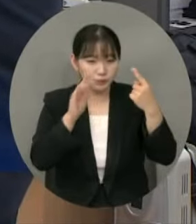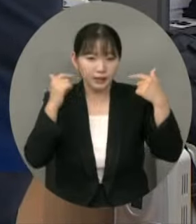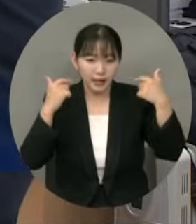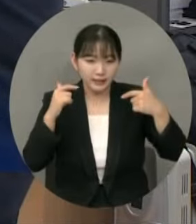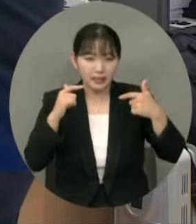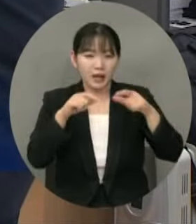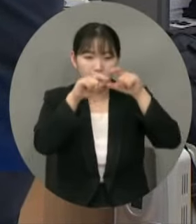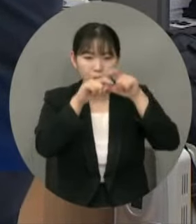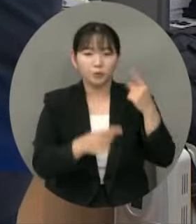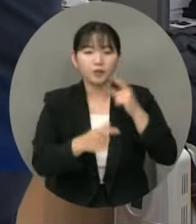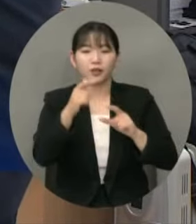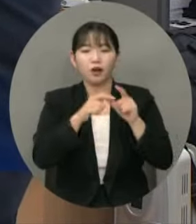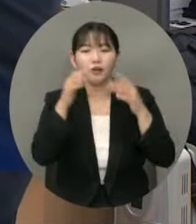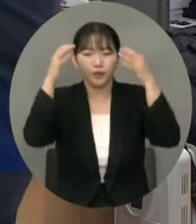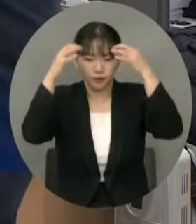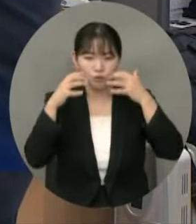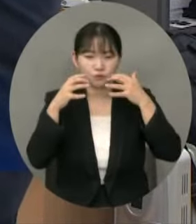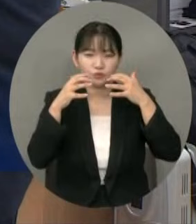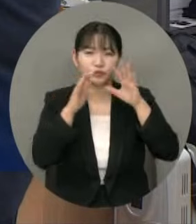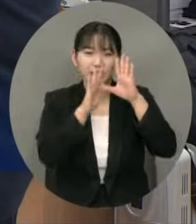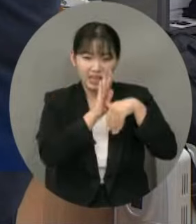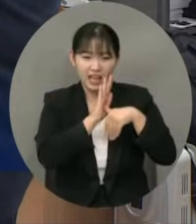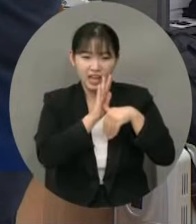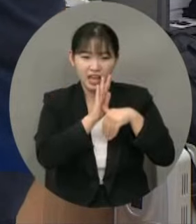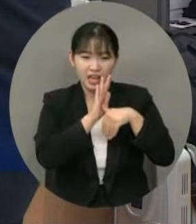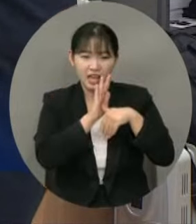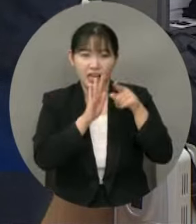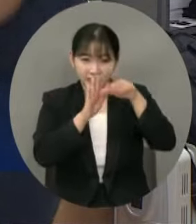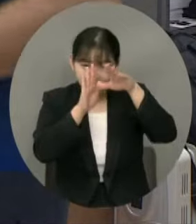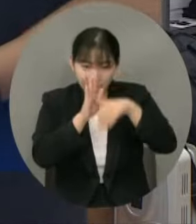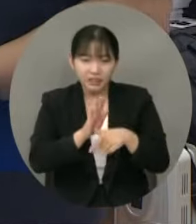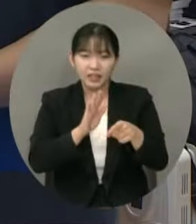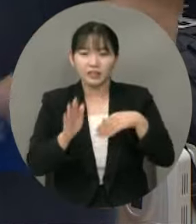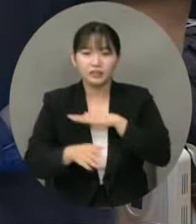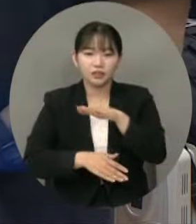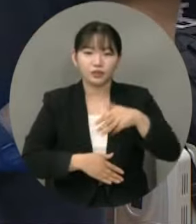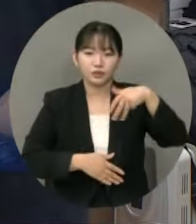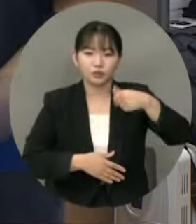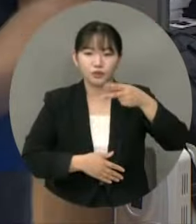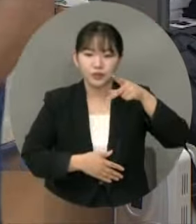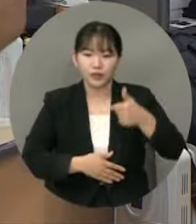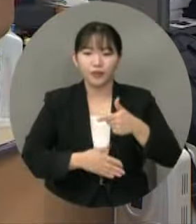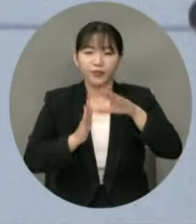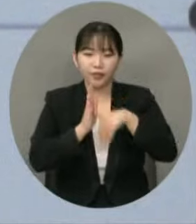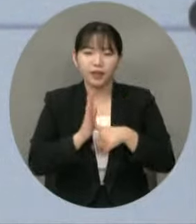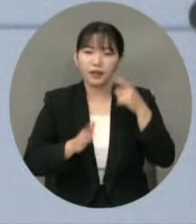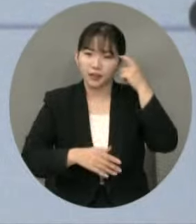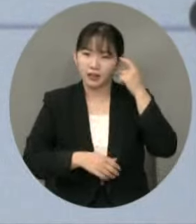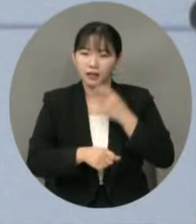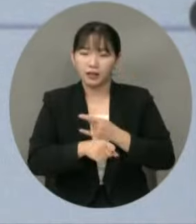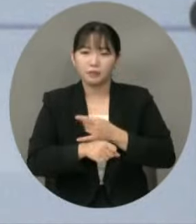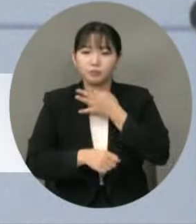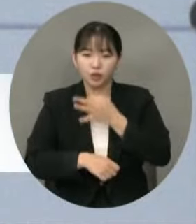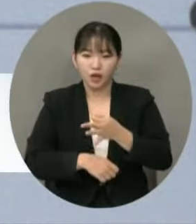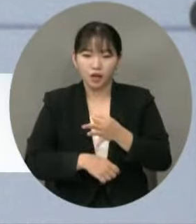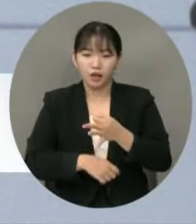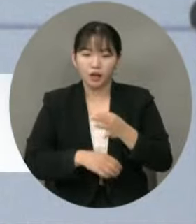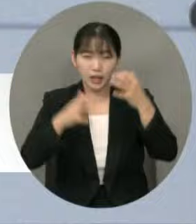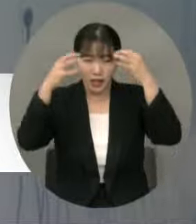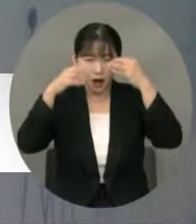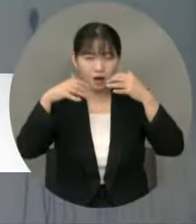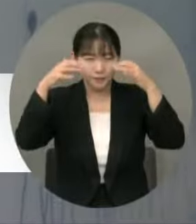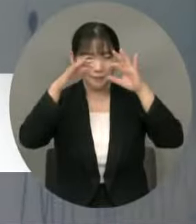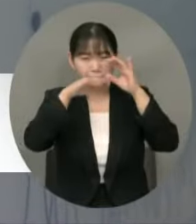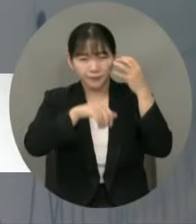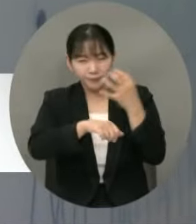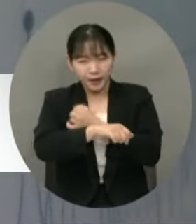그러니까 평년보다 더운 그 시점, 그 시점을 저희들이 출현 시점이라고 보는 거거든요. 여름철 폭염이